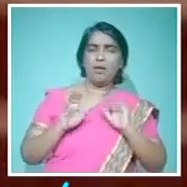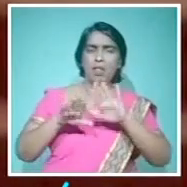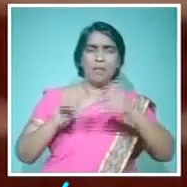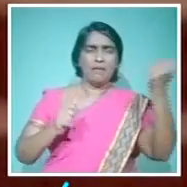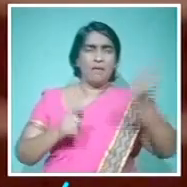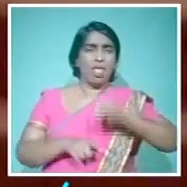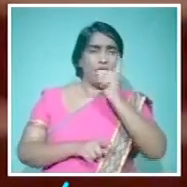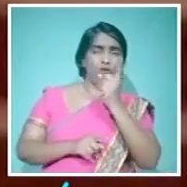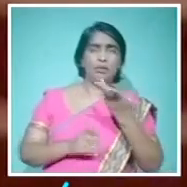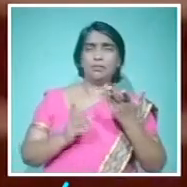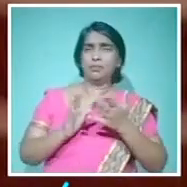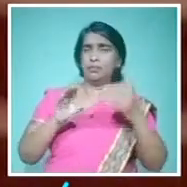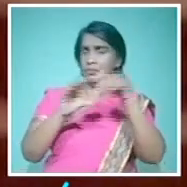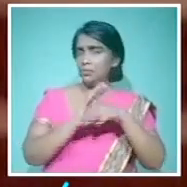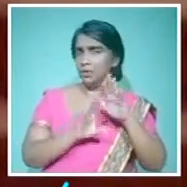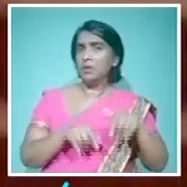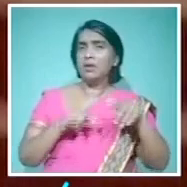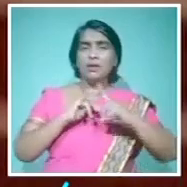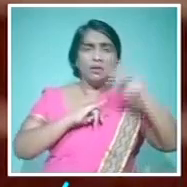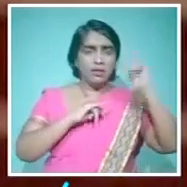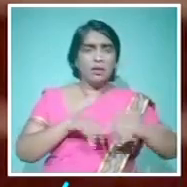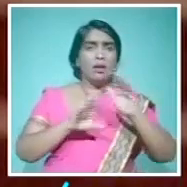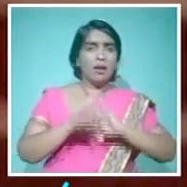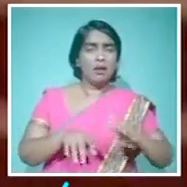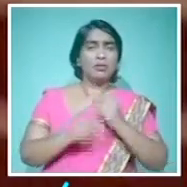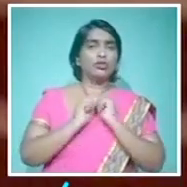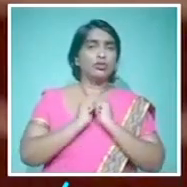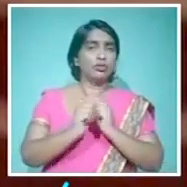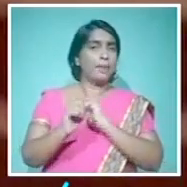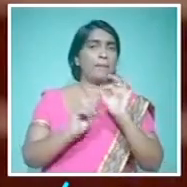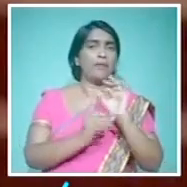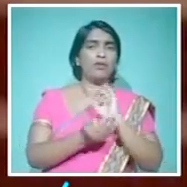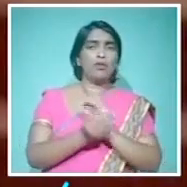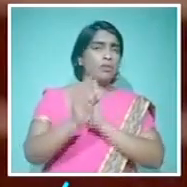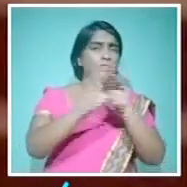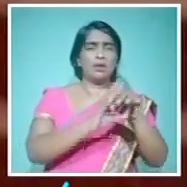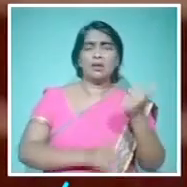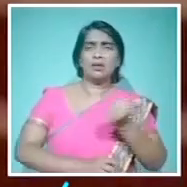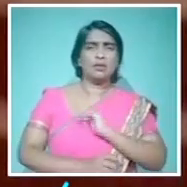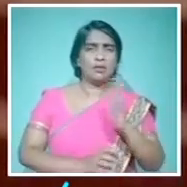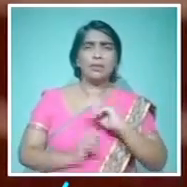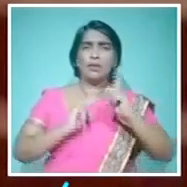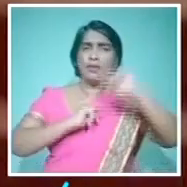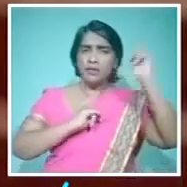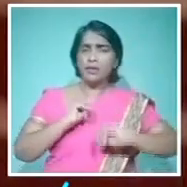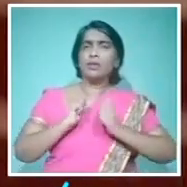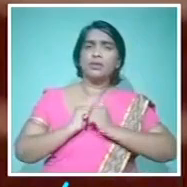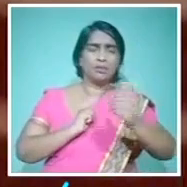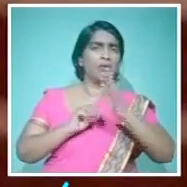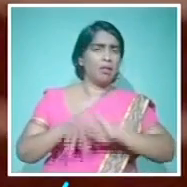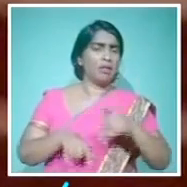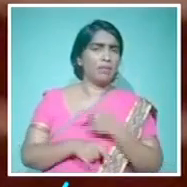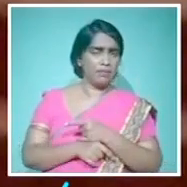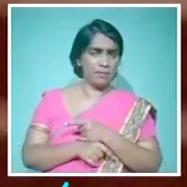හිංසනේ විශ්වවිද්‍යාලේ වෙනවා අද මේ විශ්වවිද්‍යාලේ ළමයෙක්ව රැකියාවකට පෞද්ගලික ආයතනයක ගන්න කැමති නේ අපේ මේ විශ්වවිද්‍යාල පත්තරෙන් එළියට යන